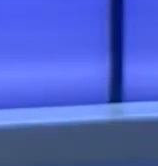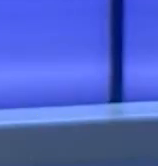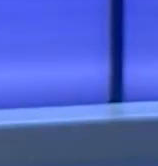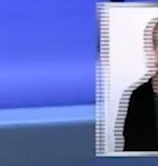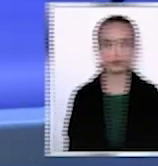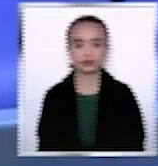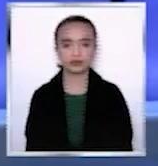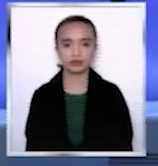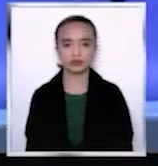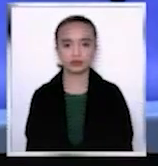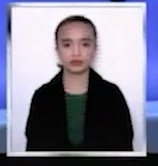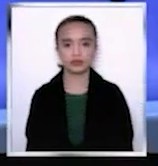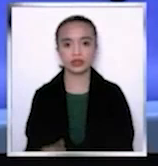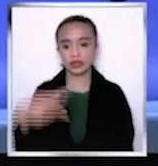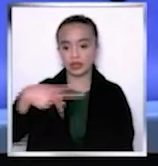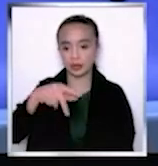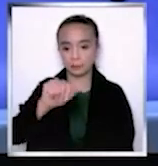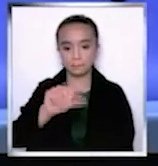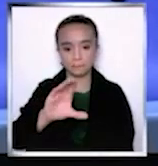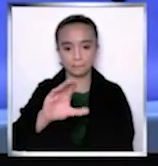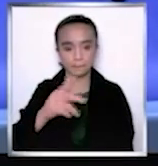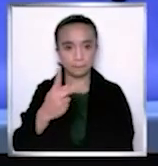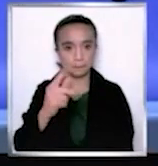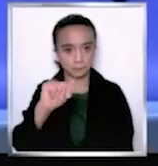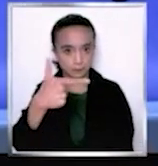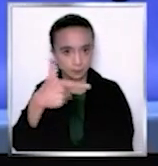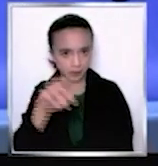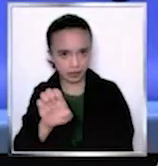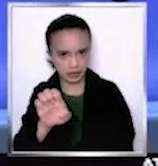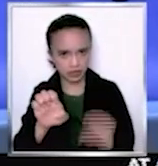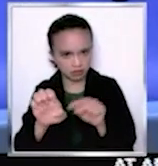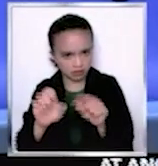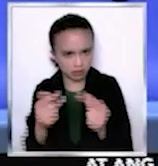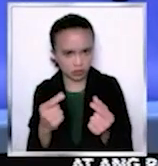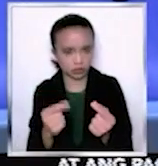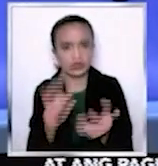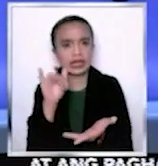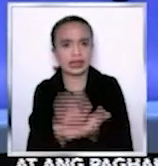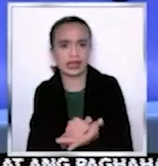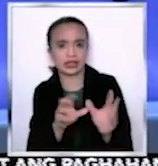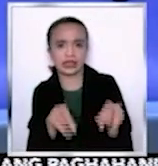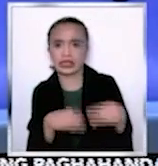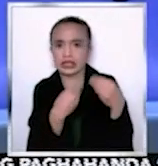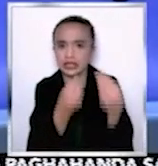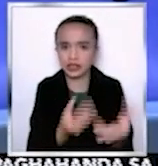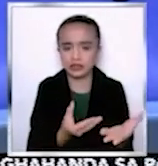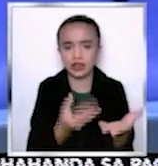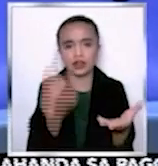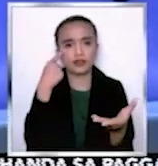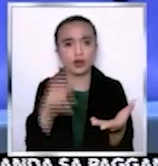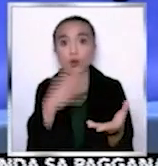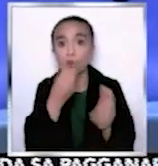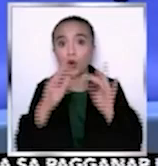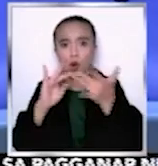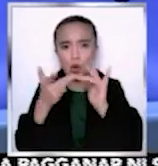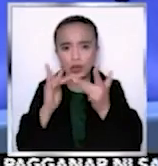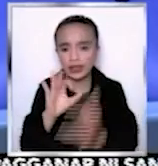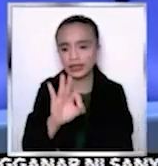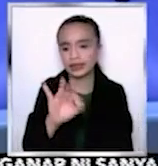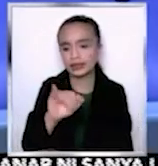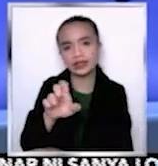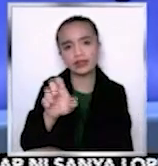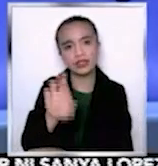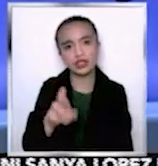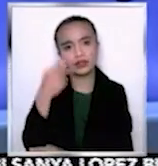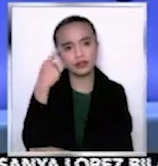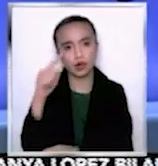Package deal na raw ang inaalok ng ilang online fixer na illegal na nag-aayos ng lisensya sa Land Transportation Office. Pero